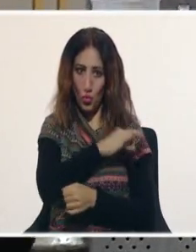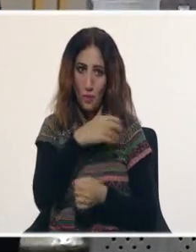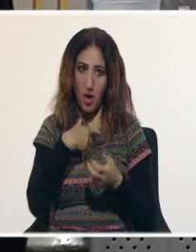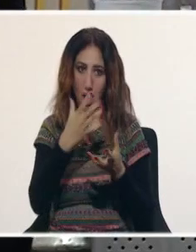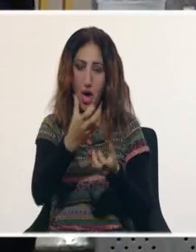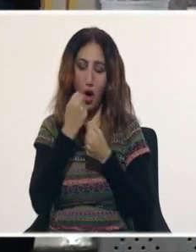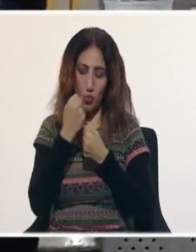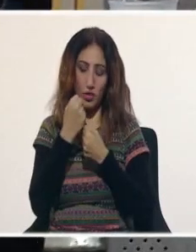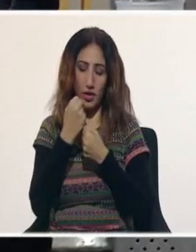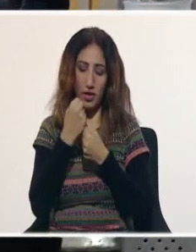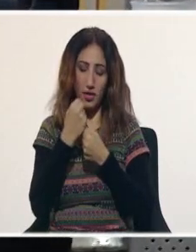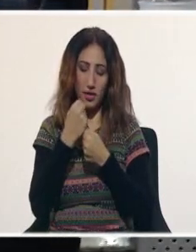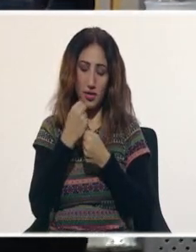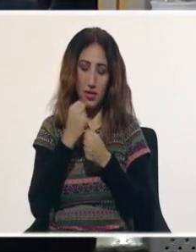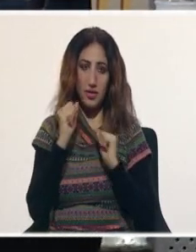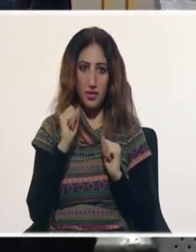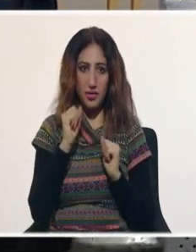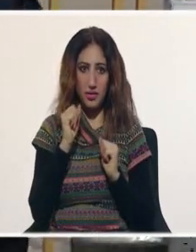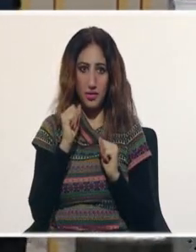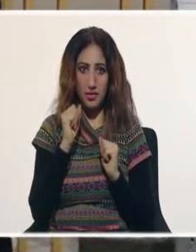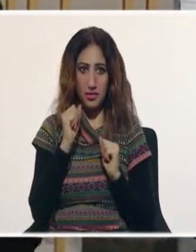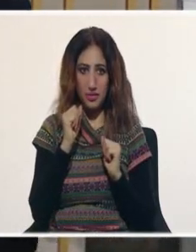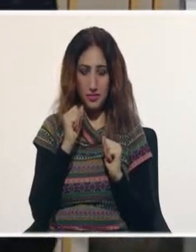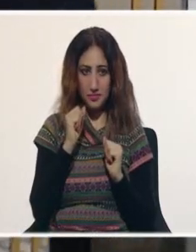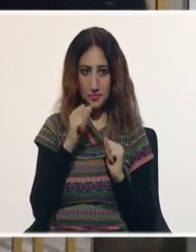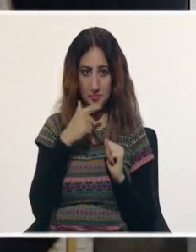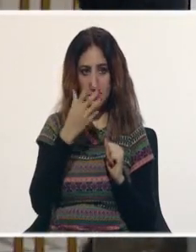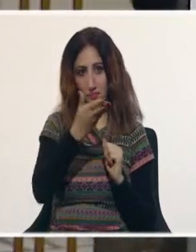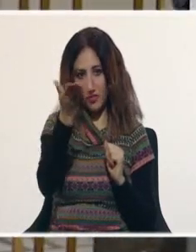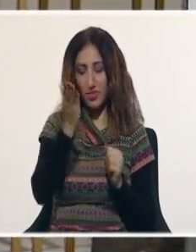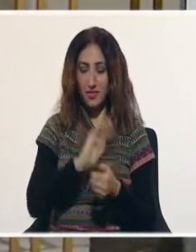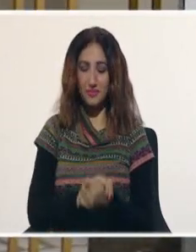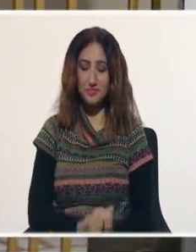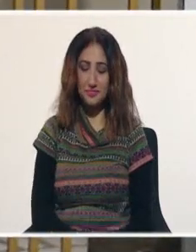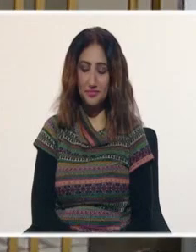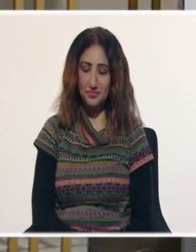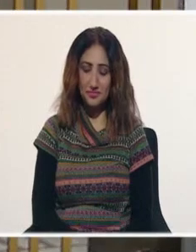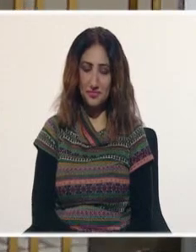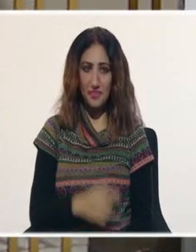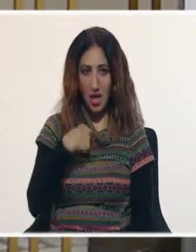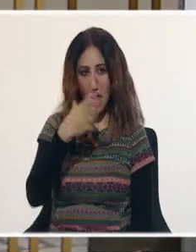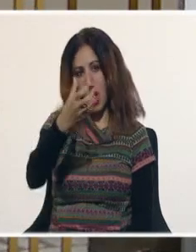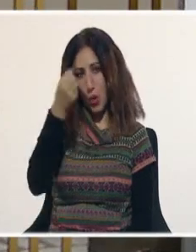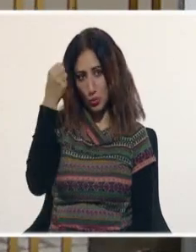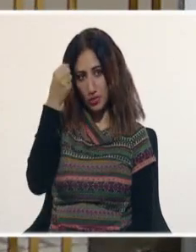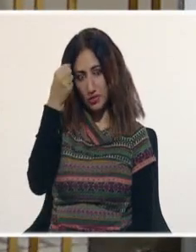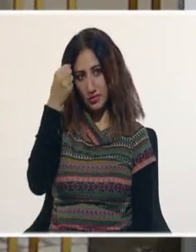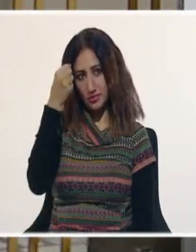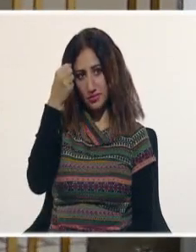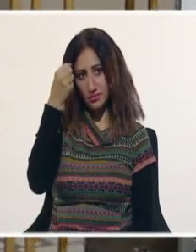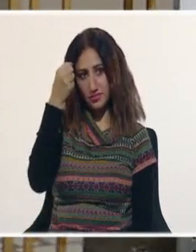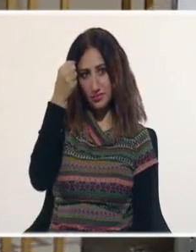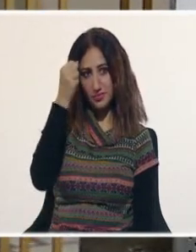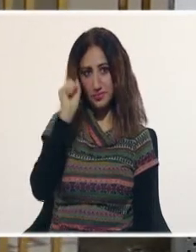يعني شوية فيها consequences. أوكي. فأنا اللي هاخدها. أوكي.